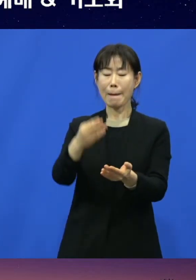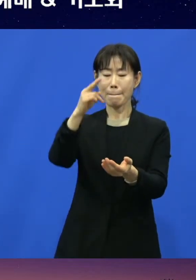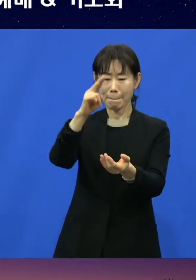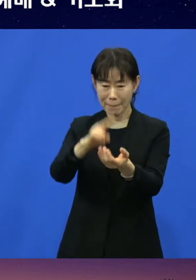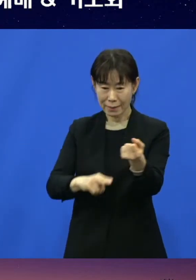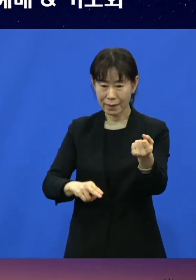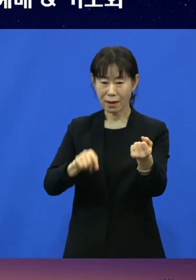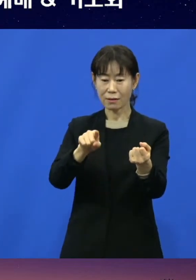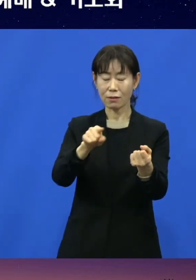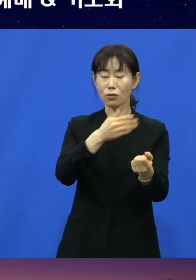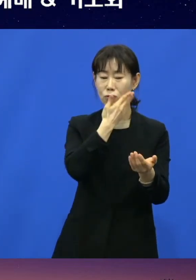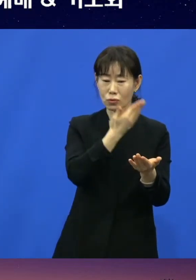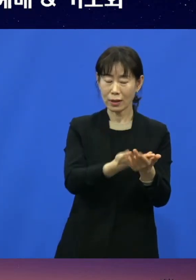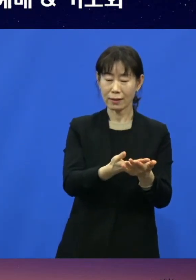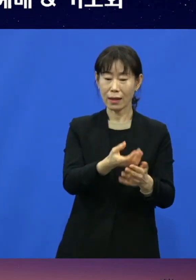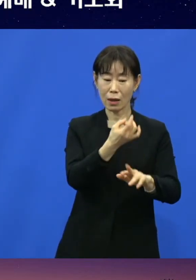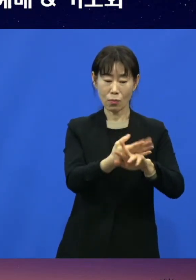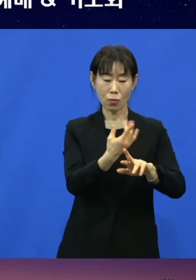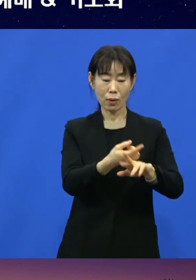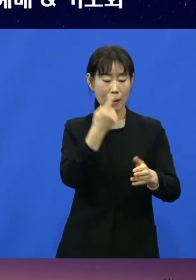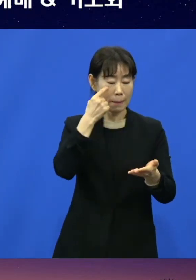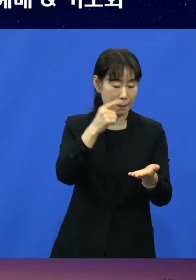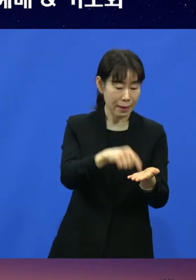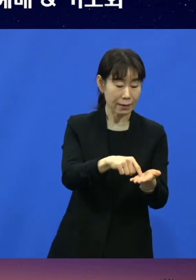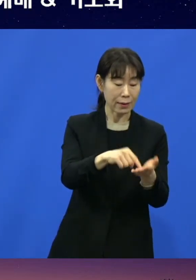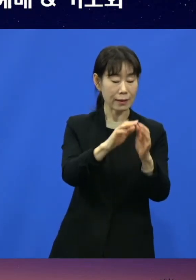부활을 발견한 사람들에게만 가능한 일.